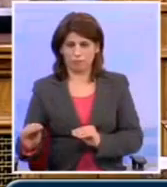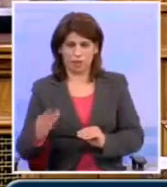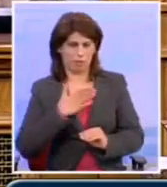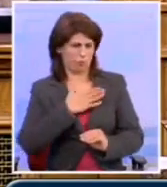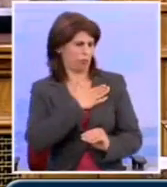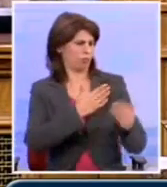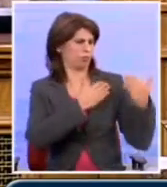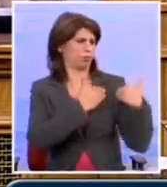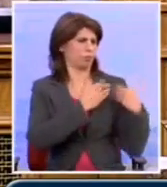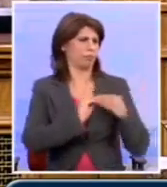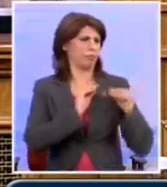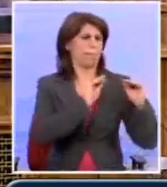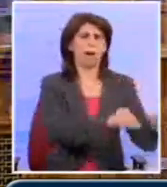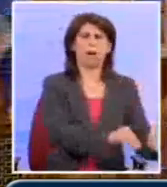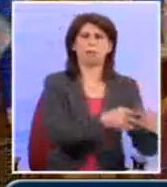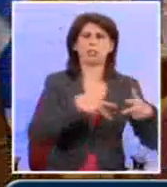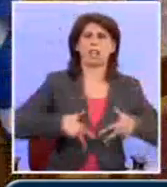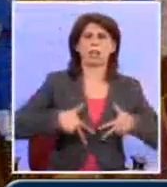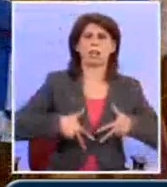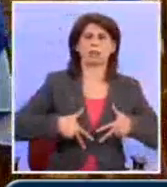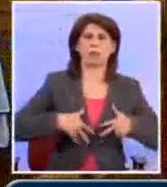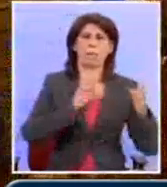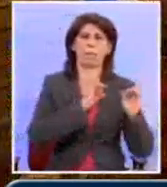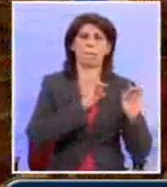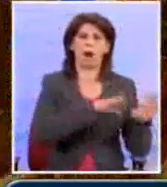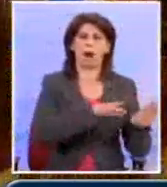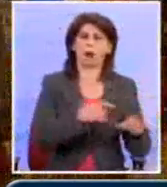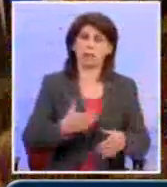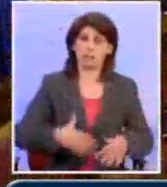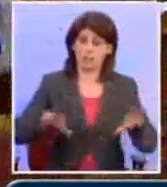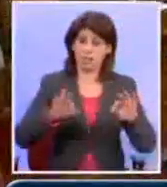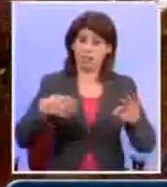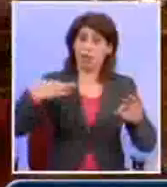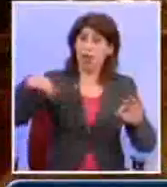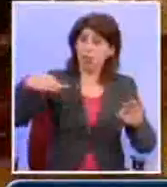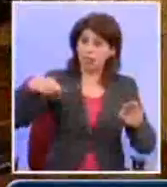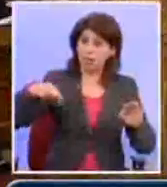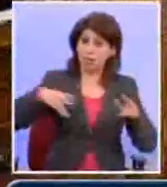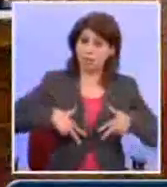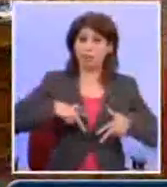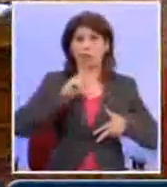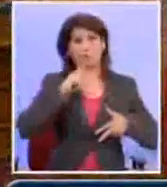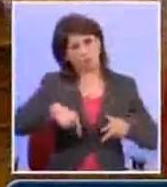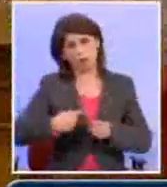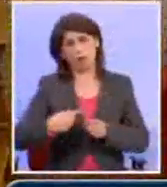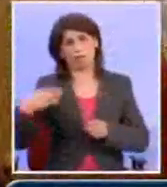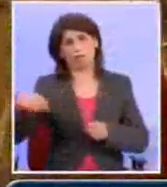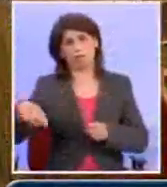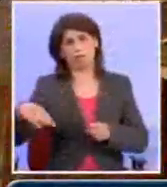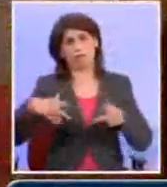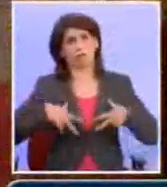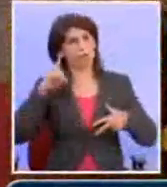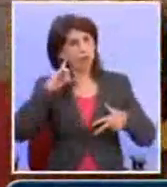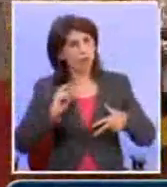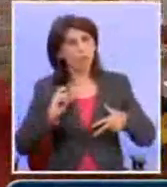ώμους στους ώμους των κρατών. Αρχικά στους ώμους των πιο ισχυρών κρατών, όπως το δικό μας, γνωρίζοντας πολύ